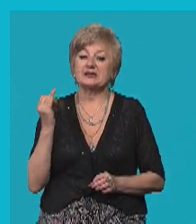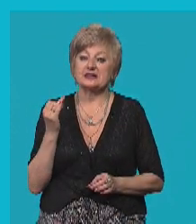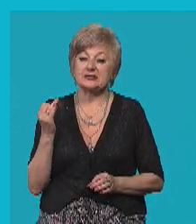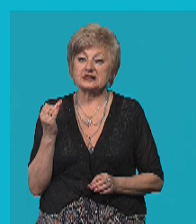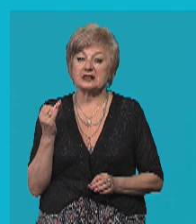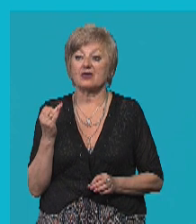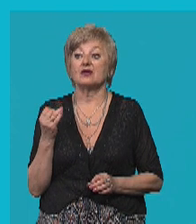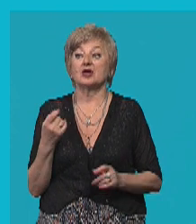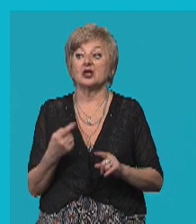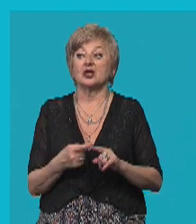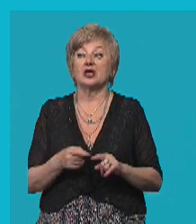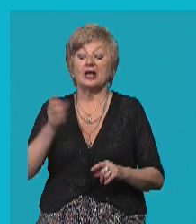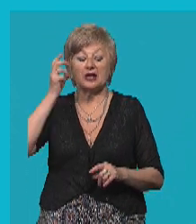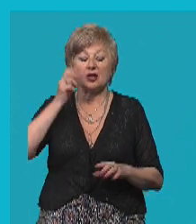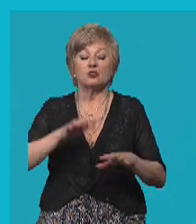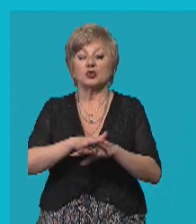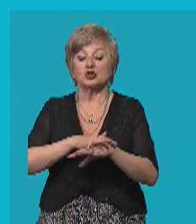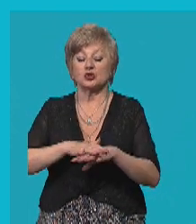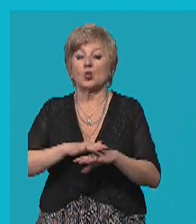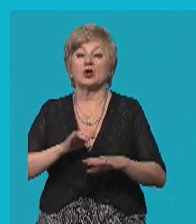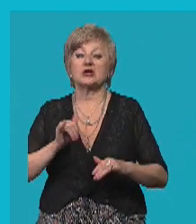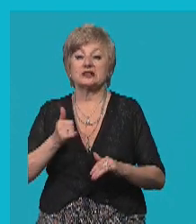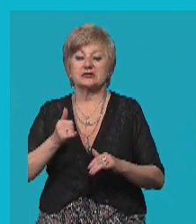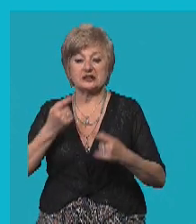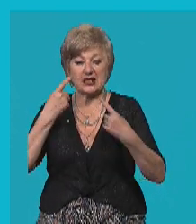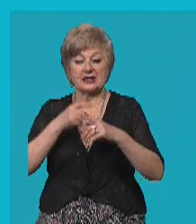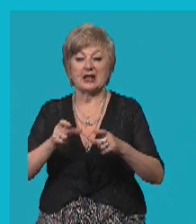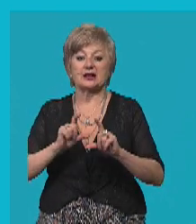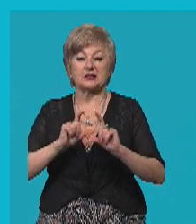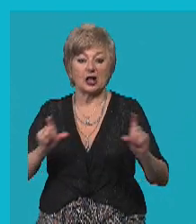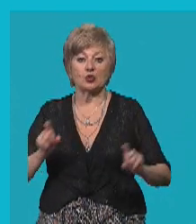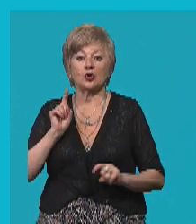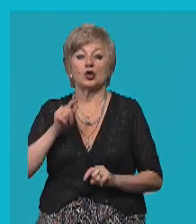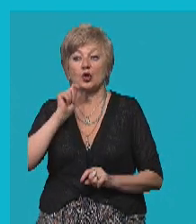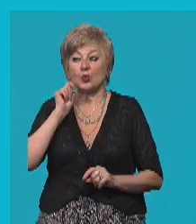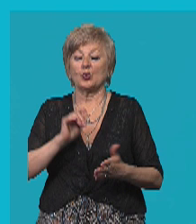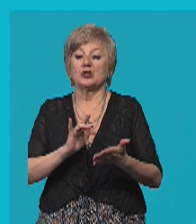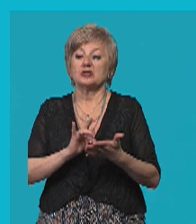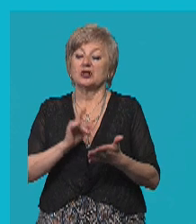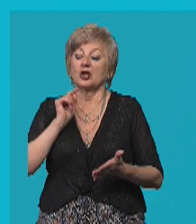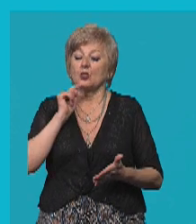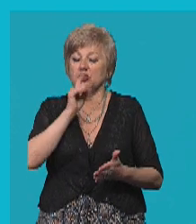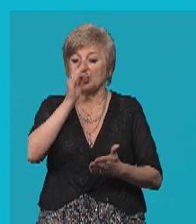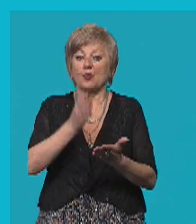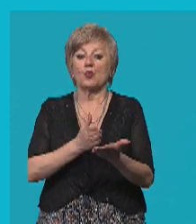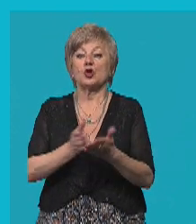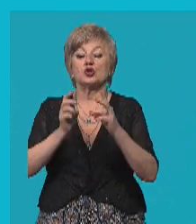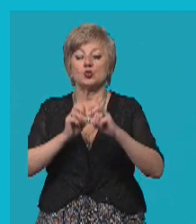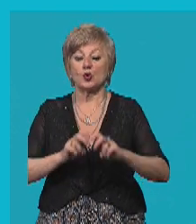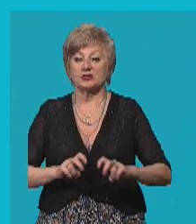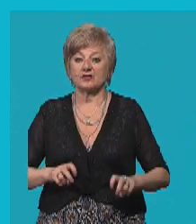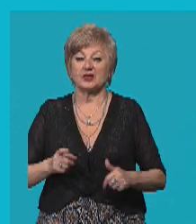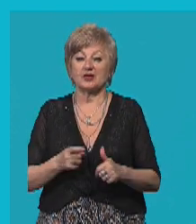Ілька Кучеріва, Київський міжнародний інститут соціології КМІС та Український центр економічних і політичних досліджень